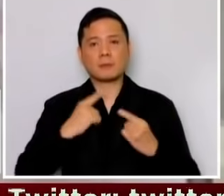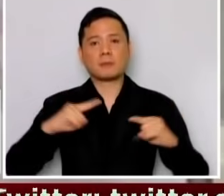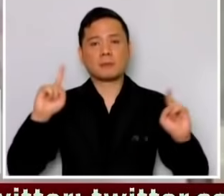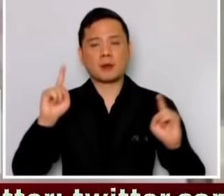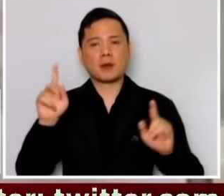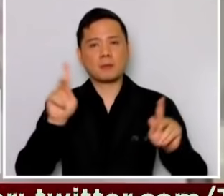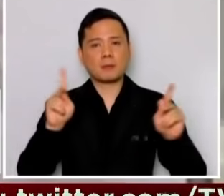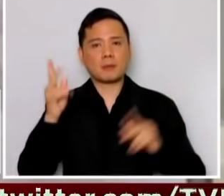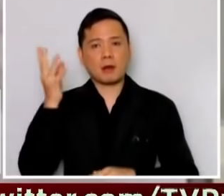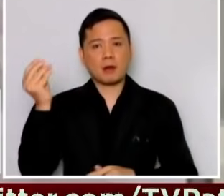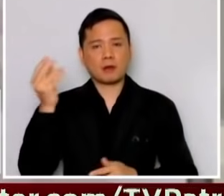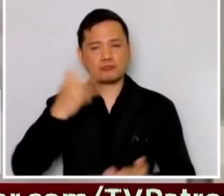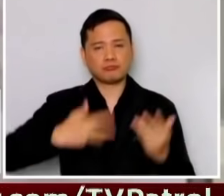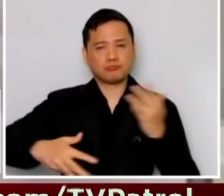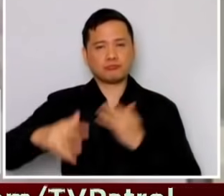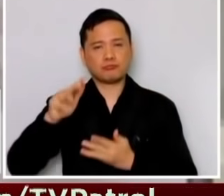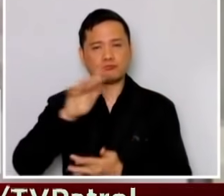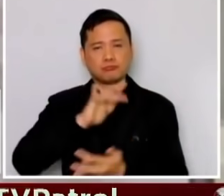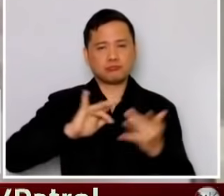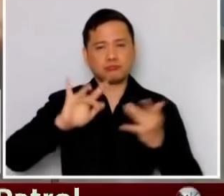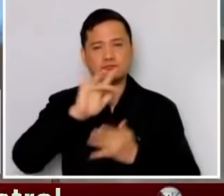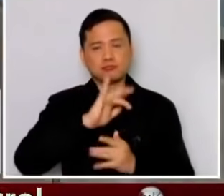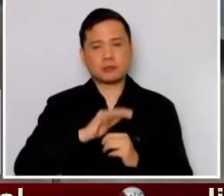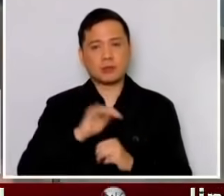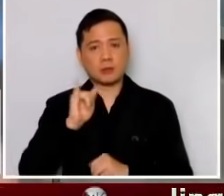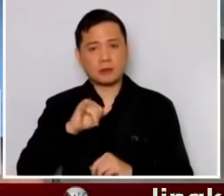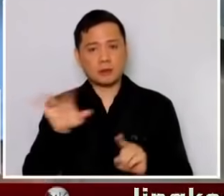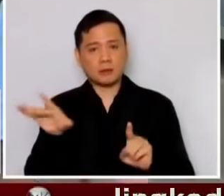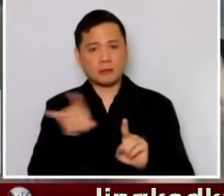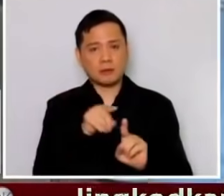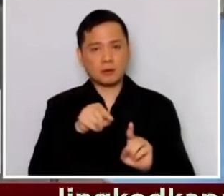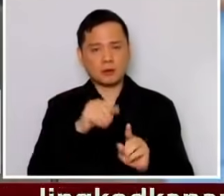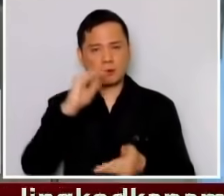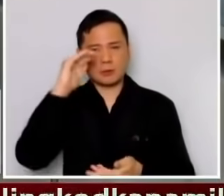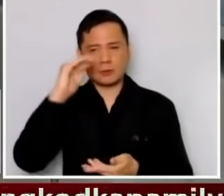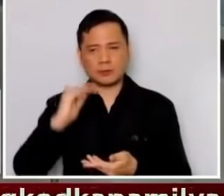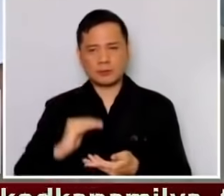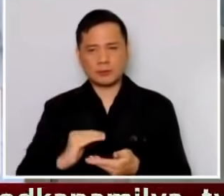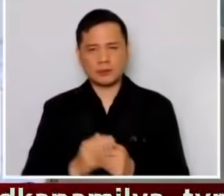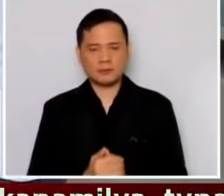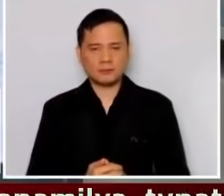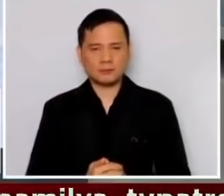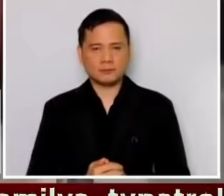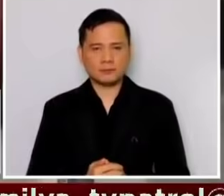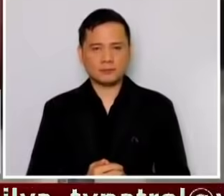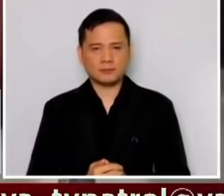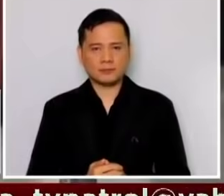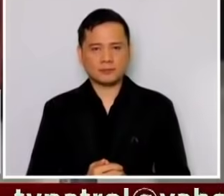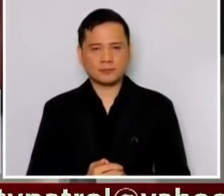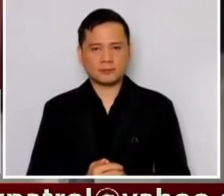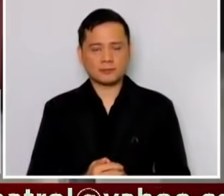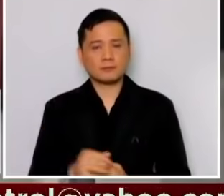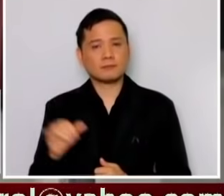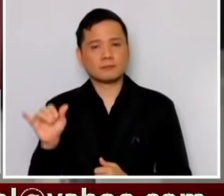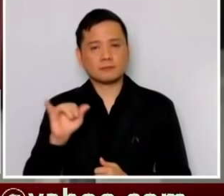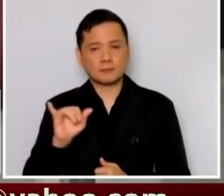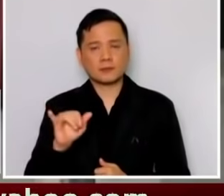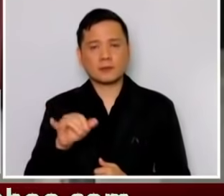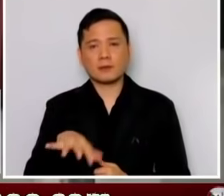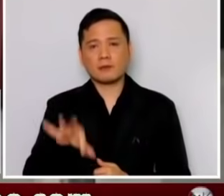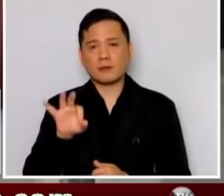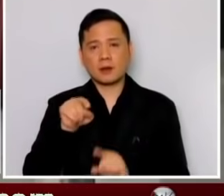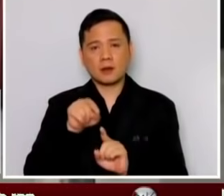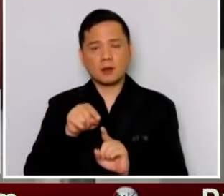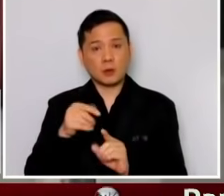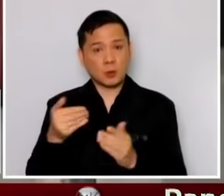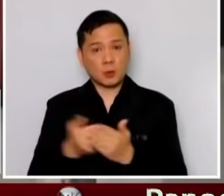ring laganap ang nakakahawang Delta variant. Sa kabila nito, ngayon din nararanasan ang pinakamababang bilang ng mga